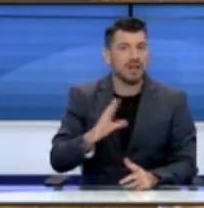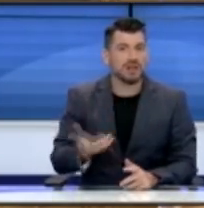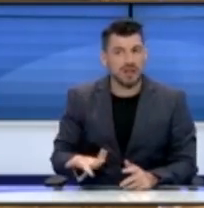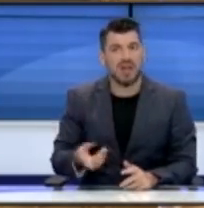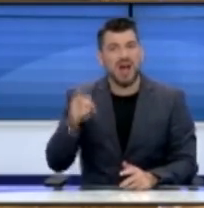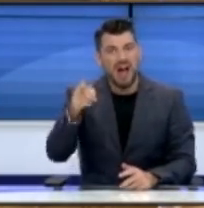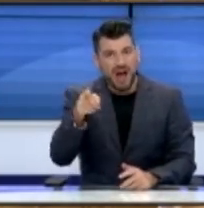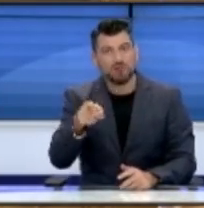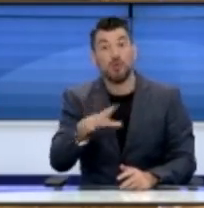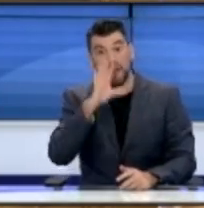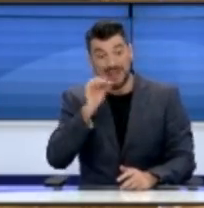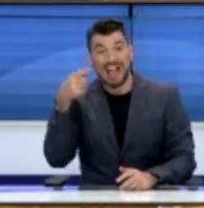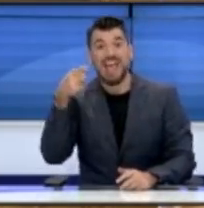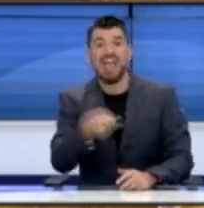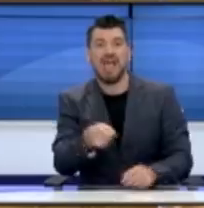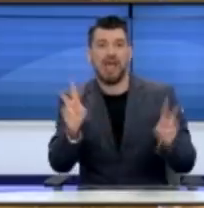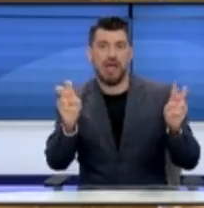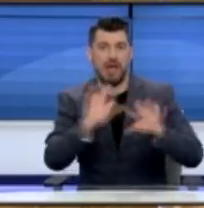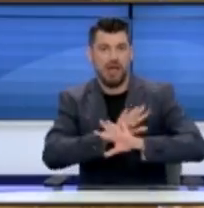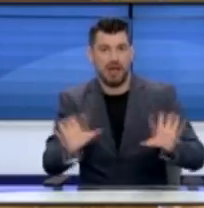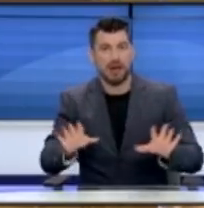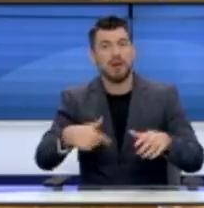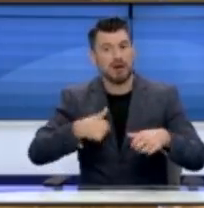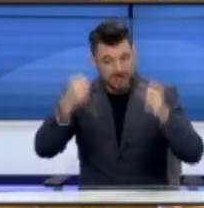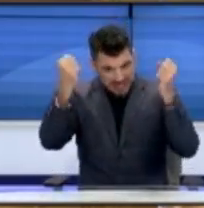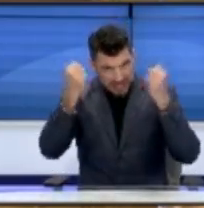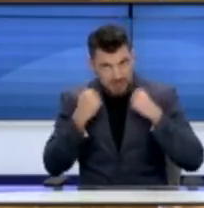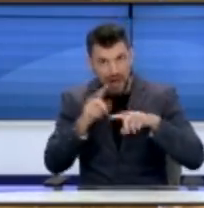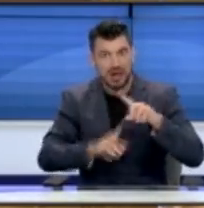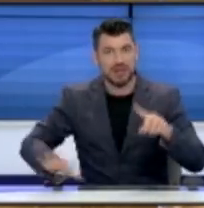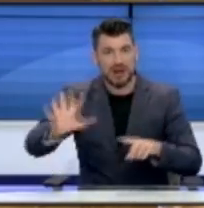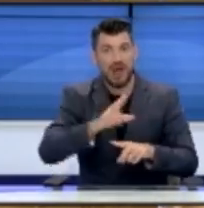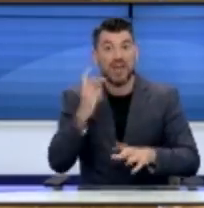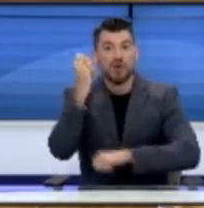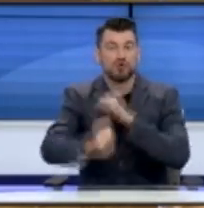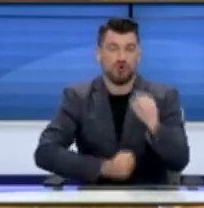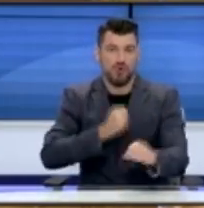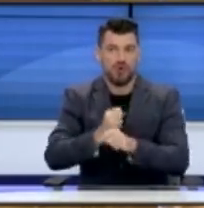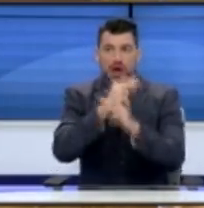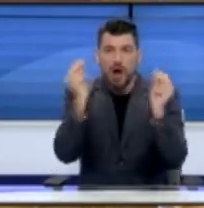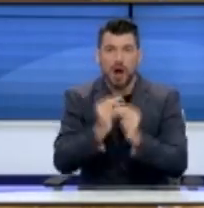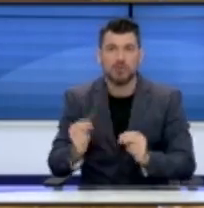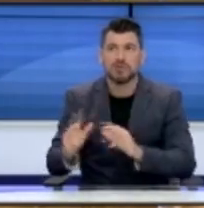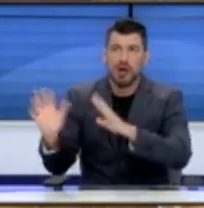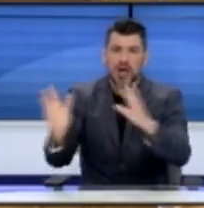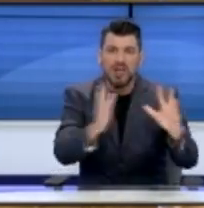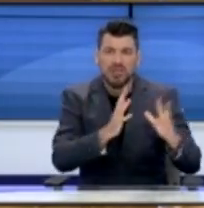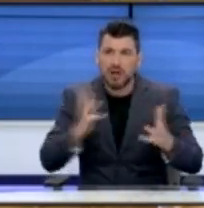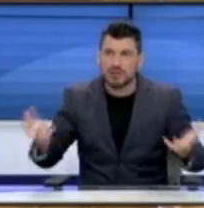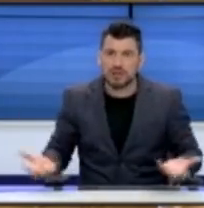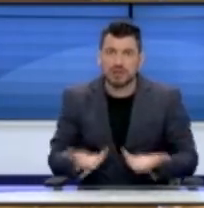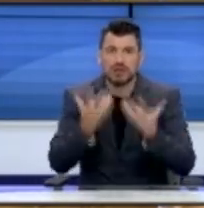το έγκλημα που το πληρώνει ο λαός για πάνω από 20 χρόνια με μεγάλες καταστροφές δασικού πλούτου και ανθρωπίνων